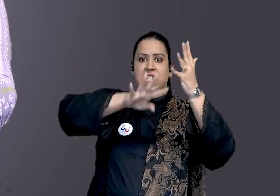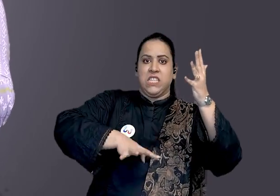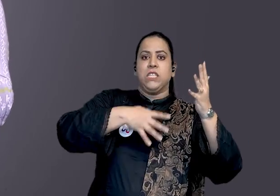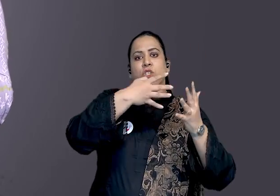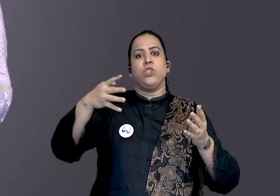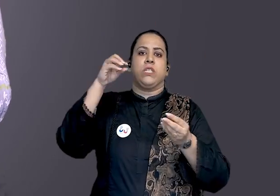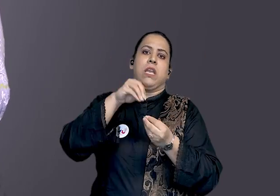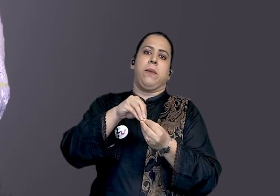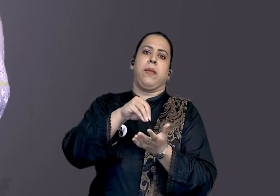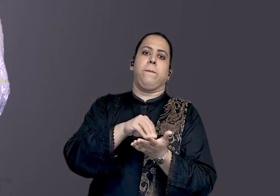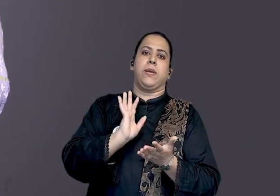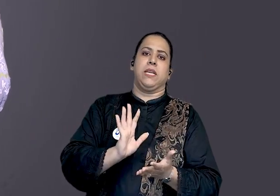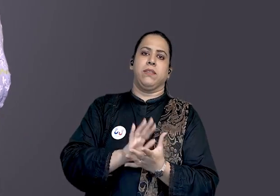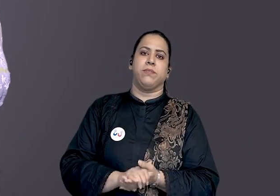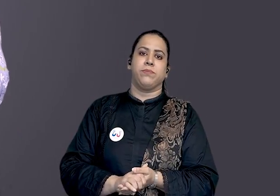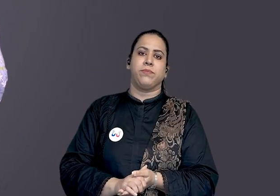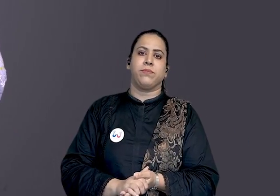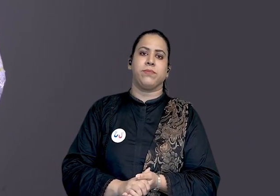یہاں پر انٹروڈیوس کروایا.